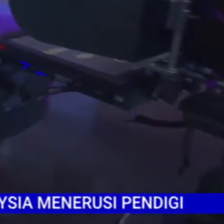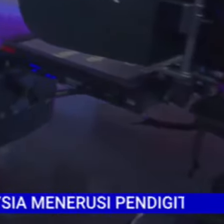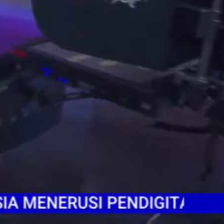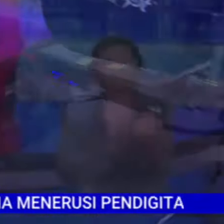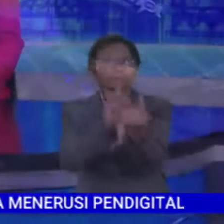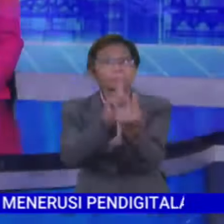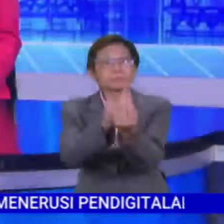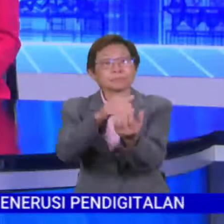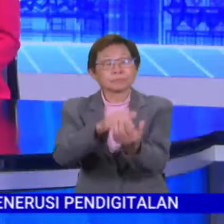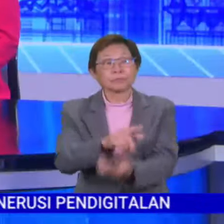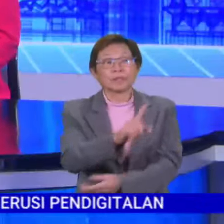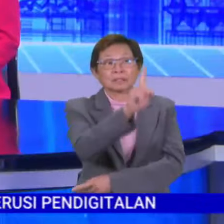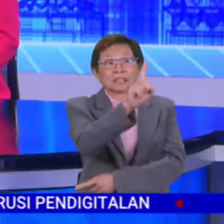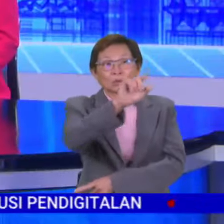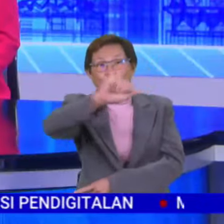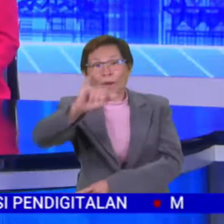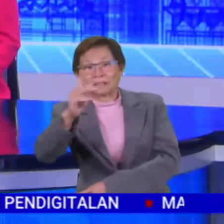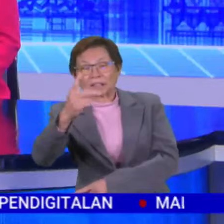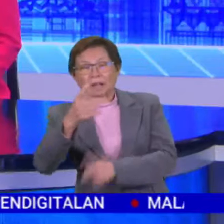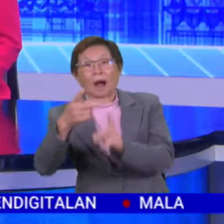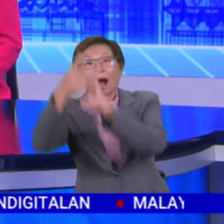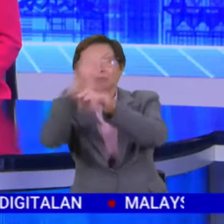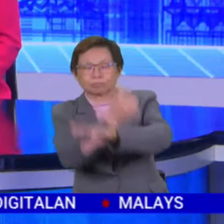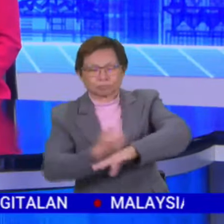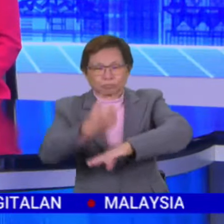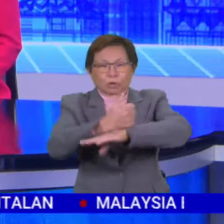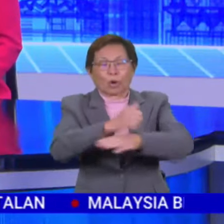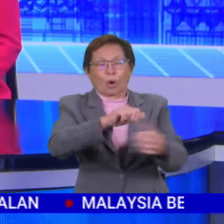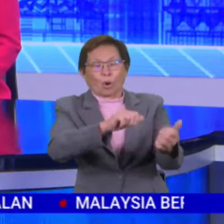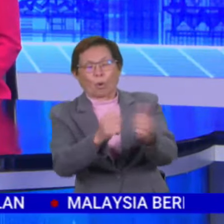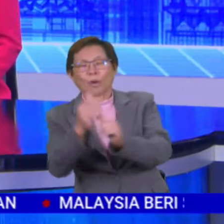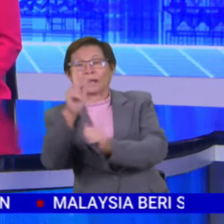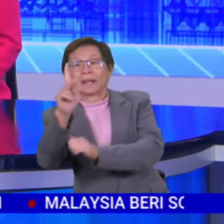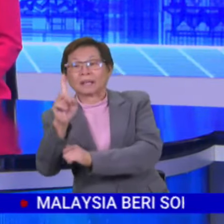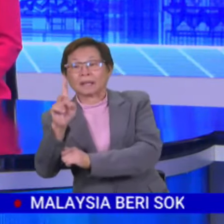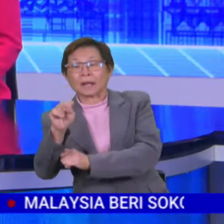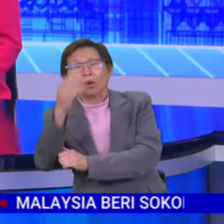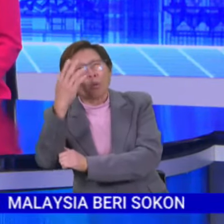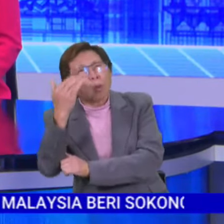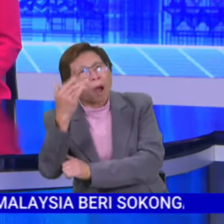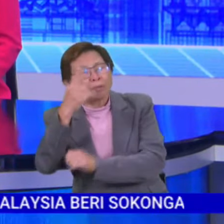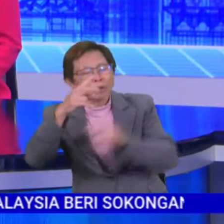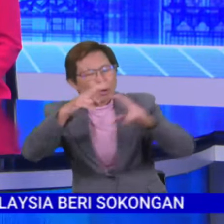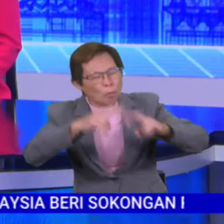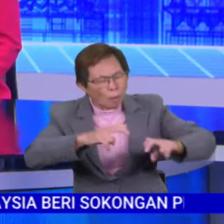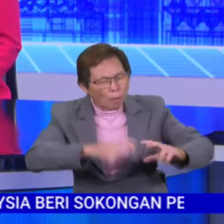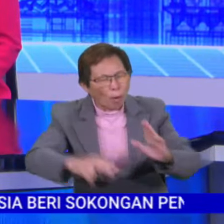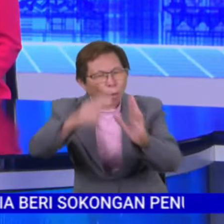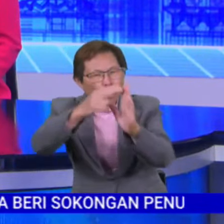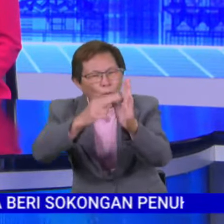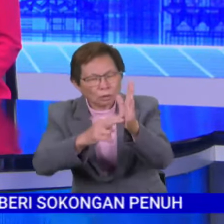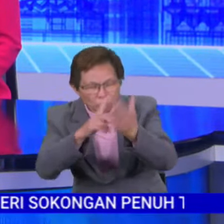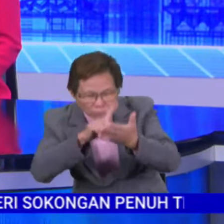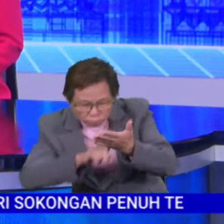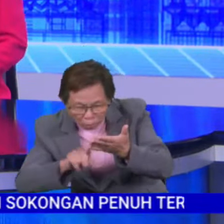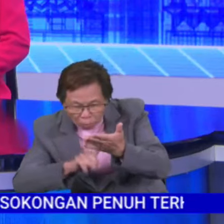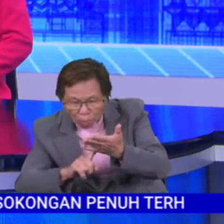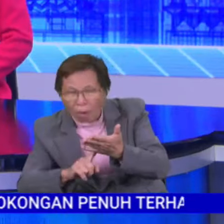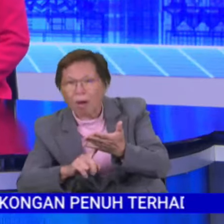Bertemu kembali. Satu jawatan kuasa khas ditubuhkan Kementerian Dalam Negeri KDN untuk mengkaji undang-undang serta meneliti